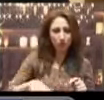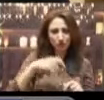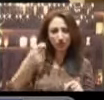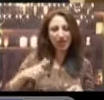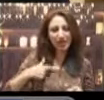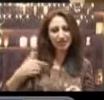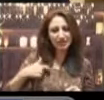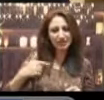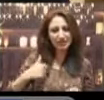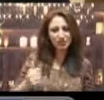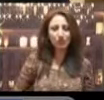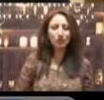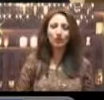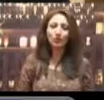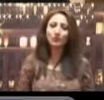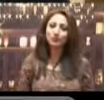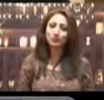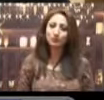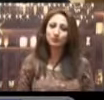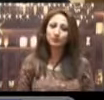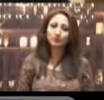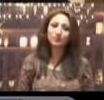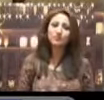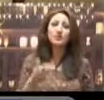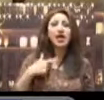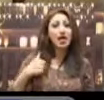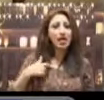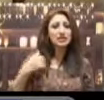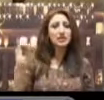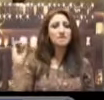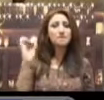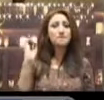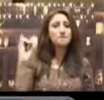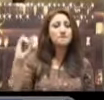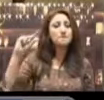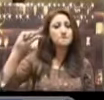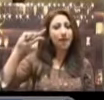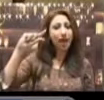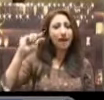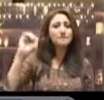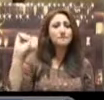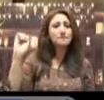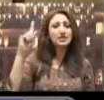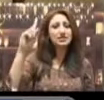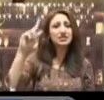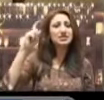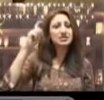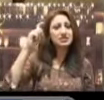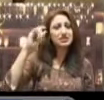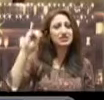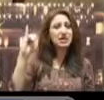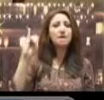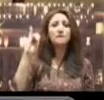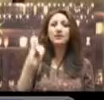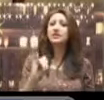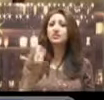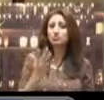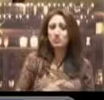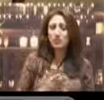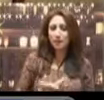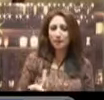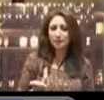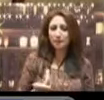اه طب كان ممكن يبقى محمد صبري، او يوسف الشريف يبقى محمد الشريف،